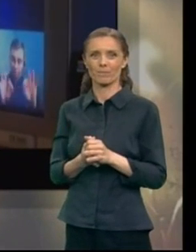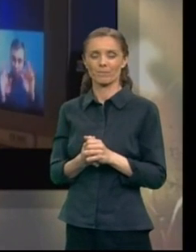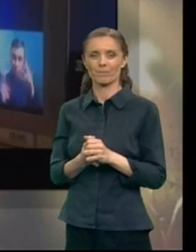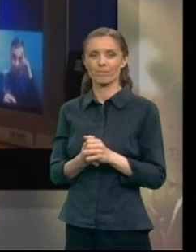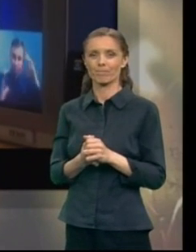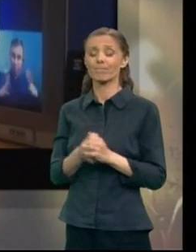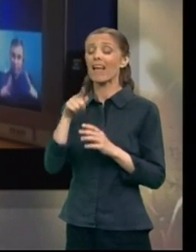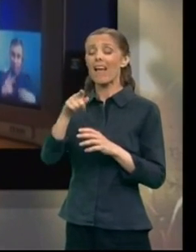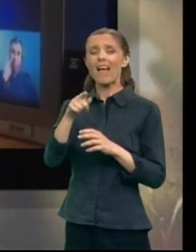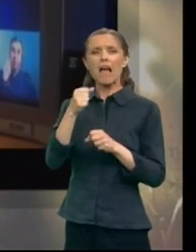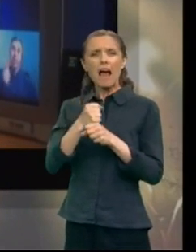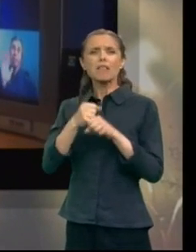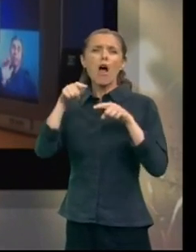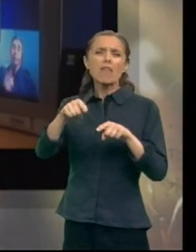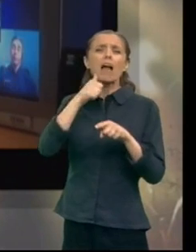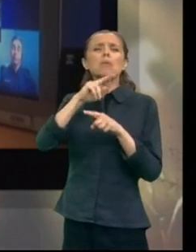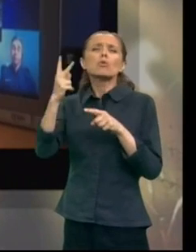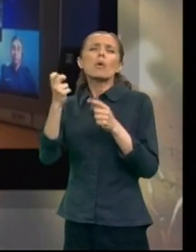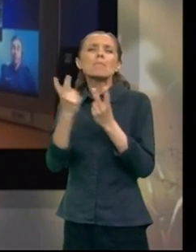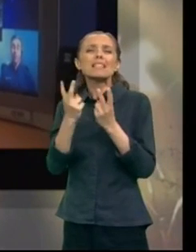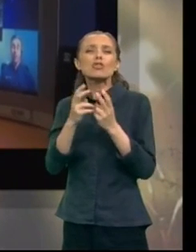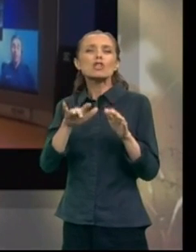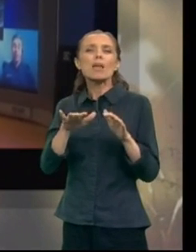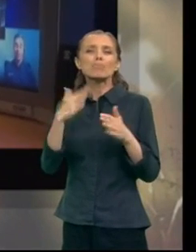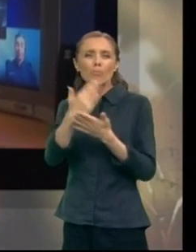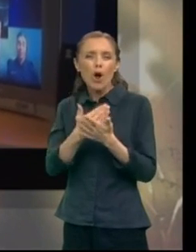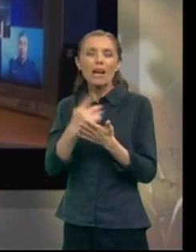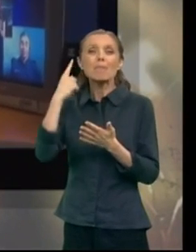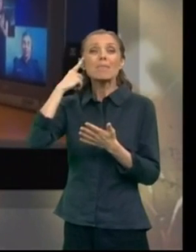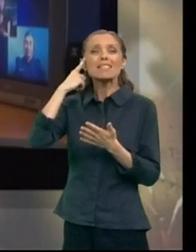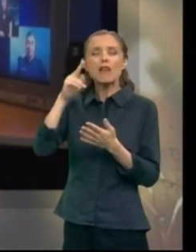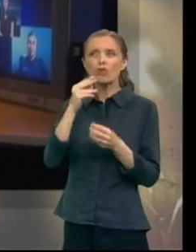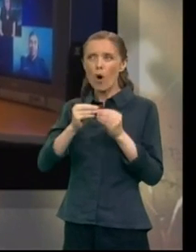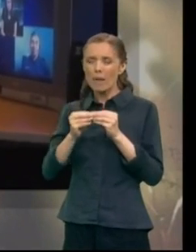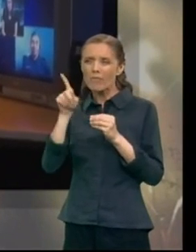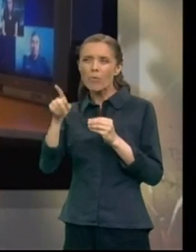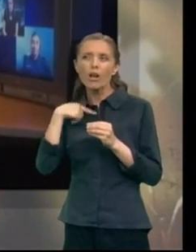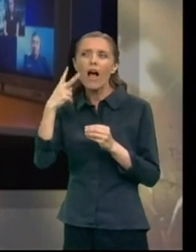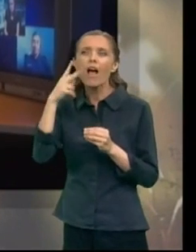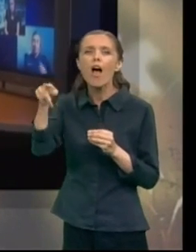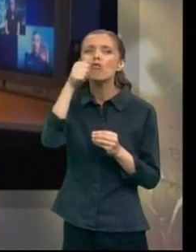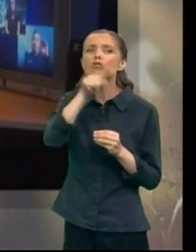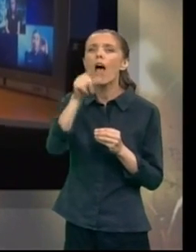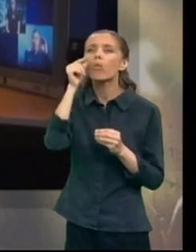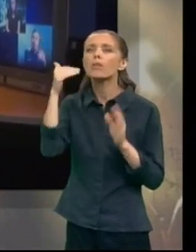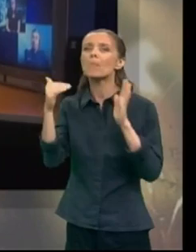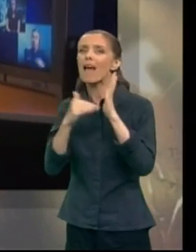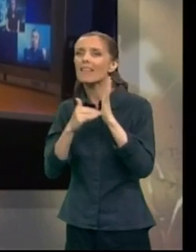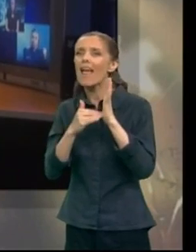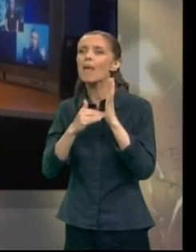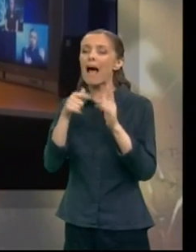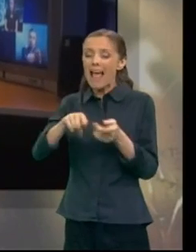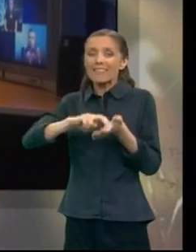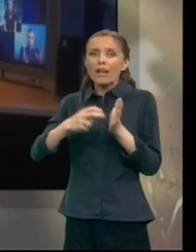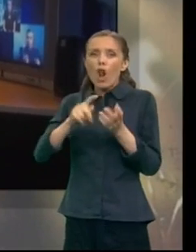Rad na ovakvim i sličnim programima znači osluškivanje potreba svih i prilagođavanje tehnologije čoveku toliko da